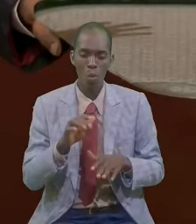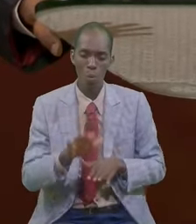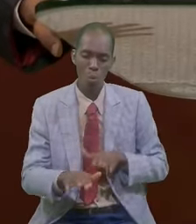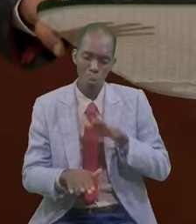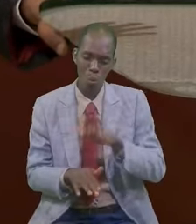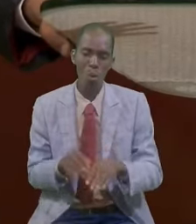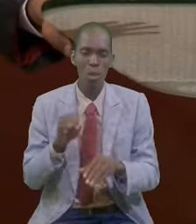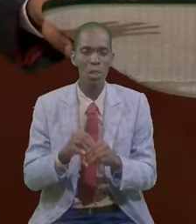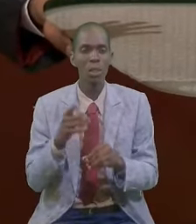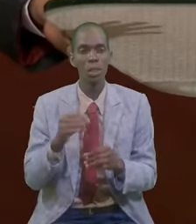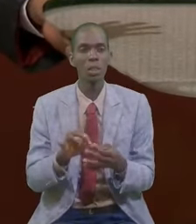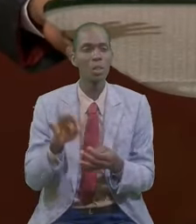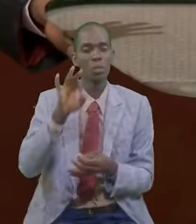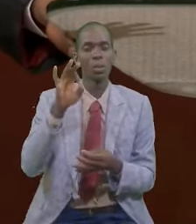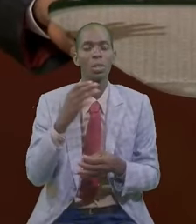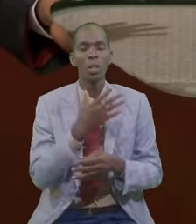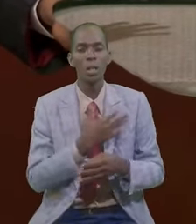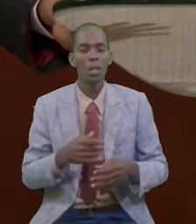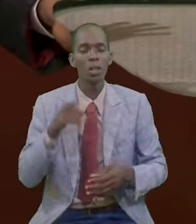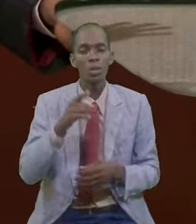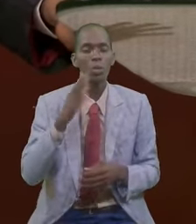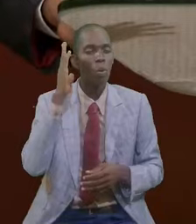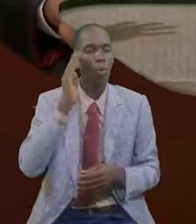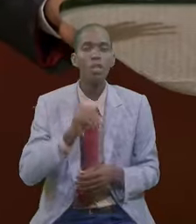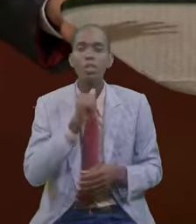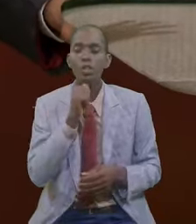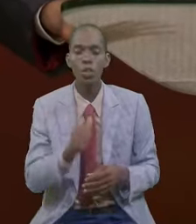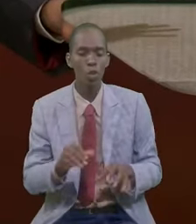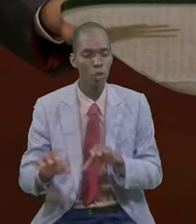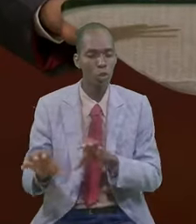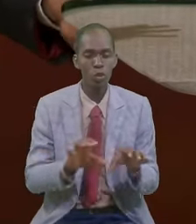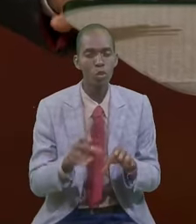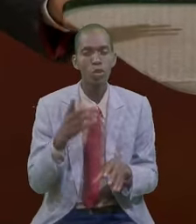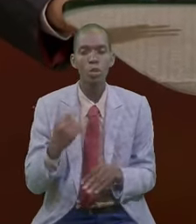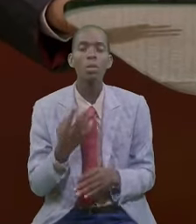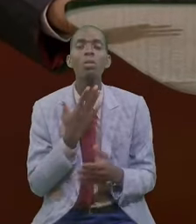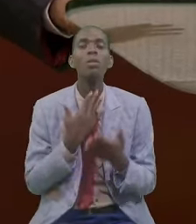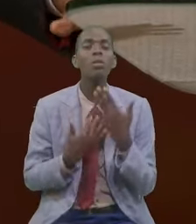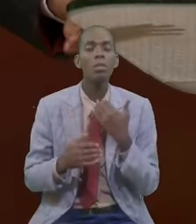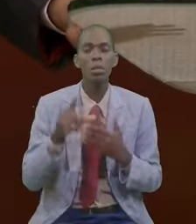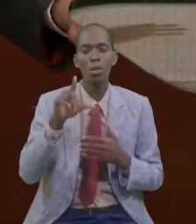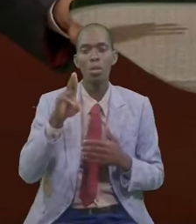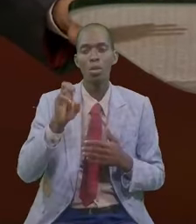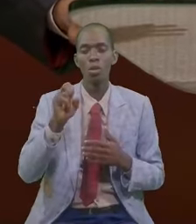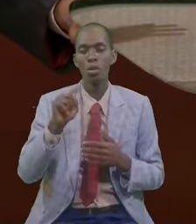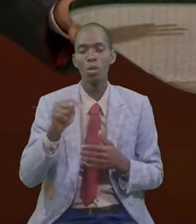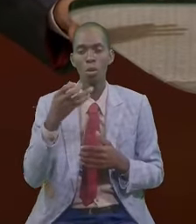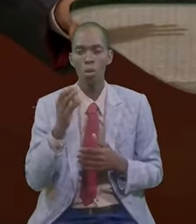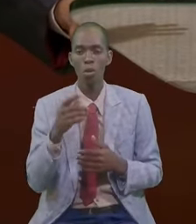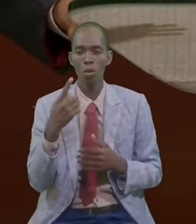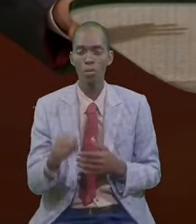marchez selon l'esprit et vous n'accomplirez pas les désirs de la chair.